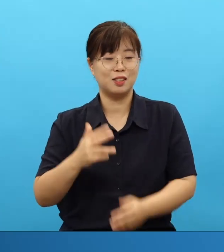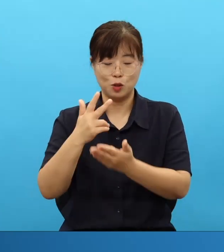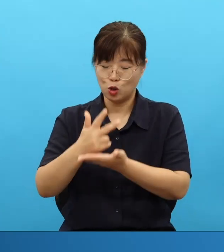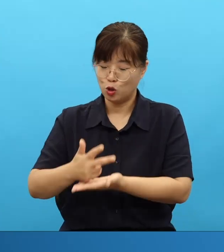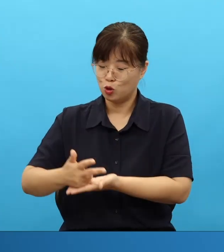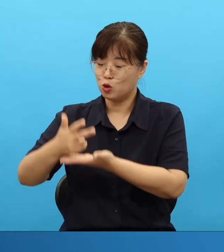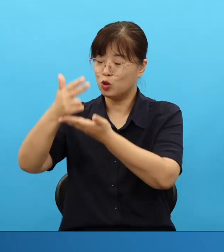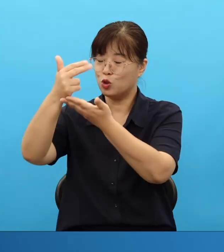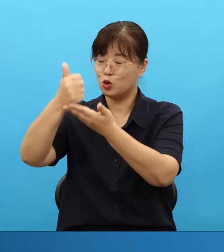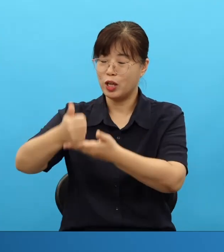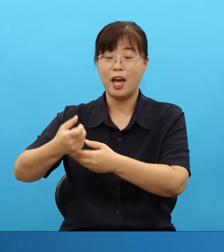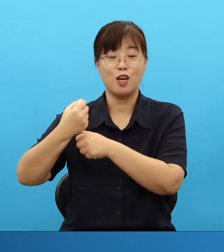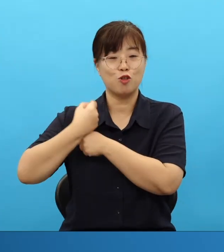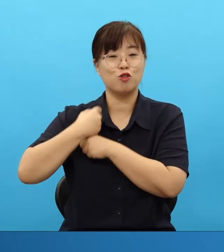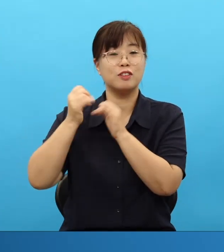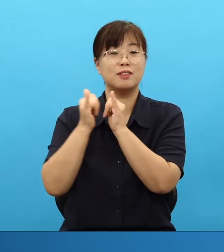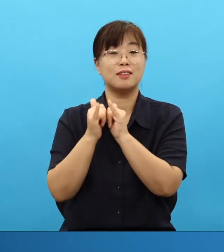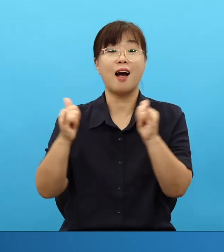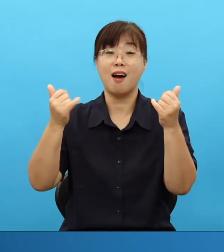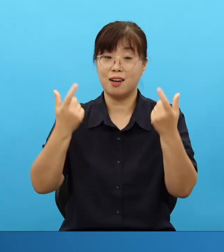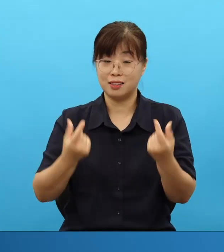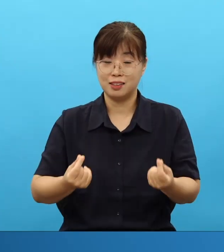사람들이 주의